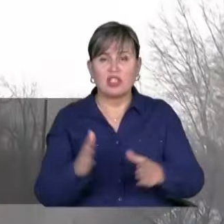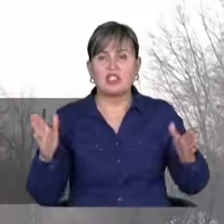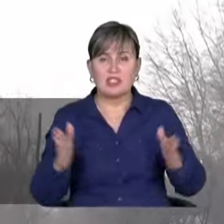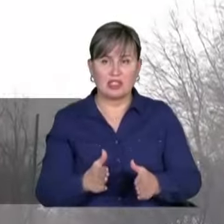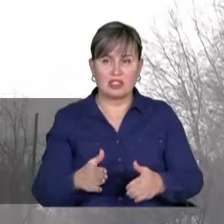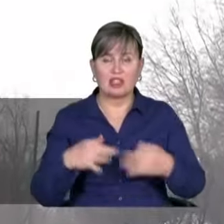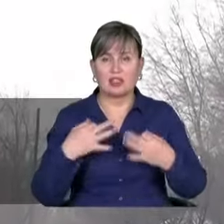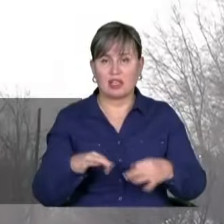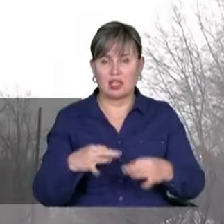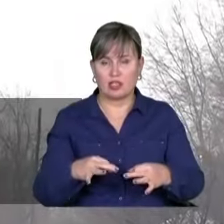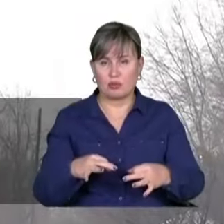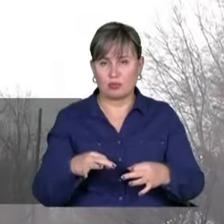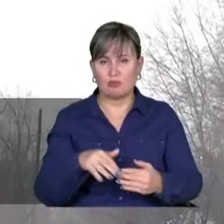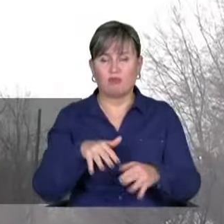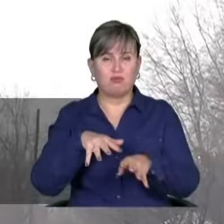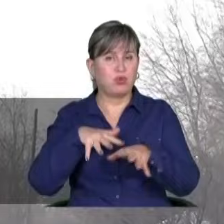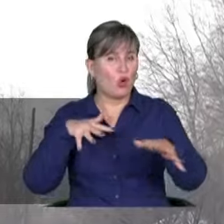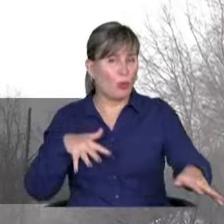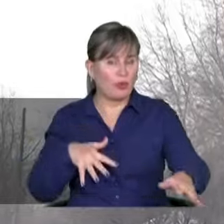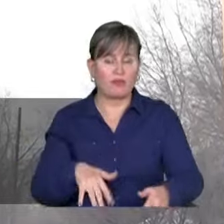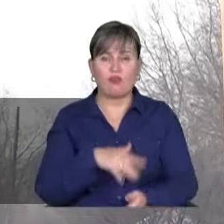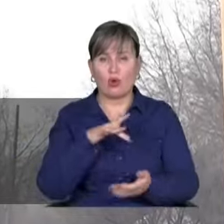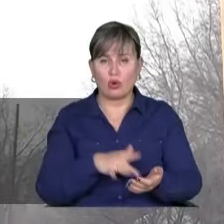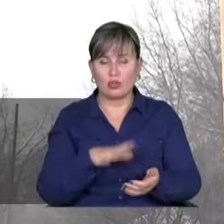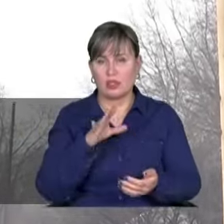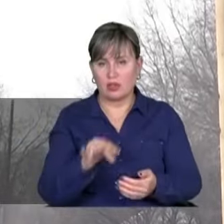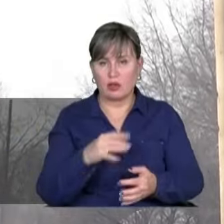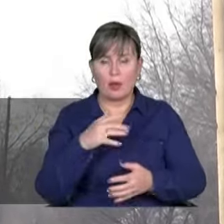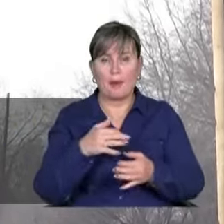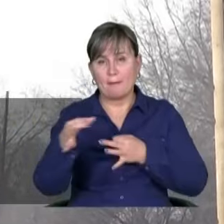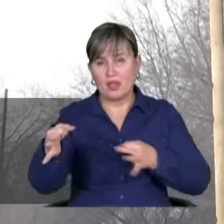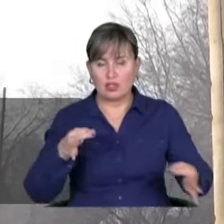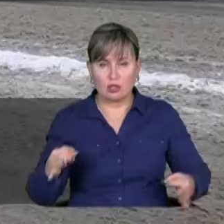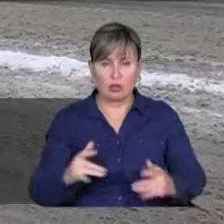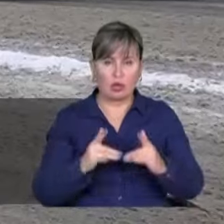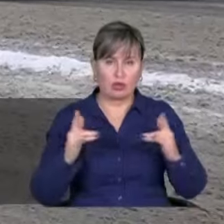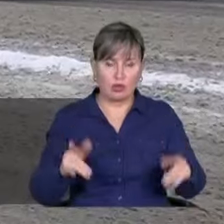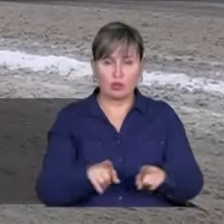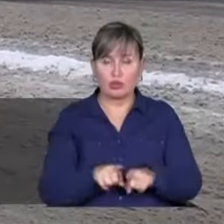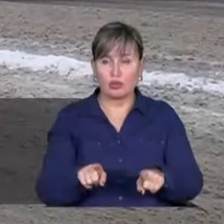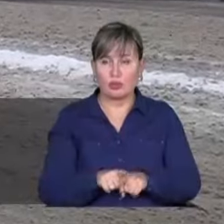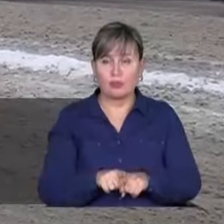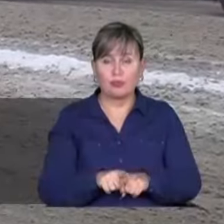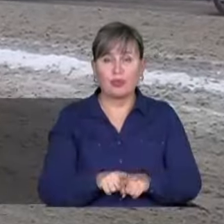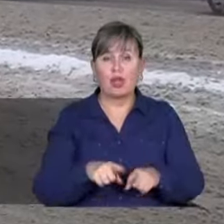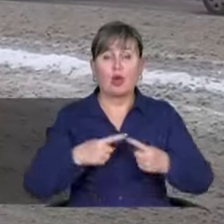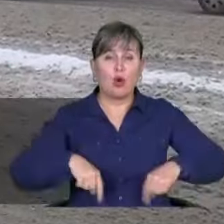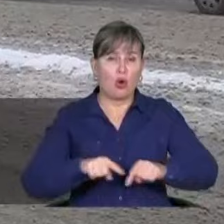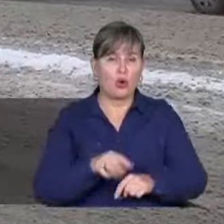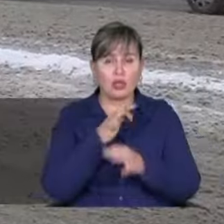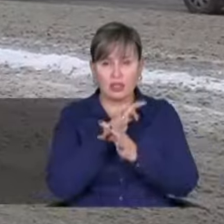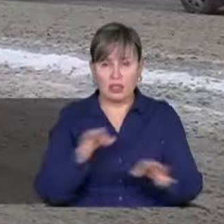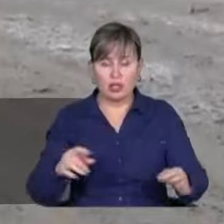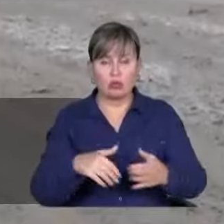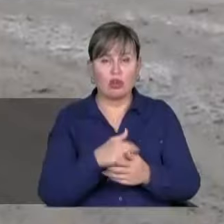снизить транспортную нагрузку как в самом мегаполисе, так и в междугородней логистике. Уполномоченные органы заверили, что